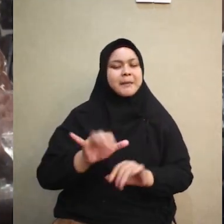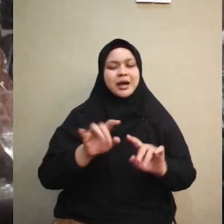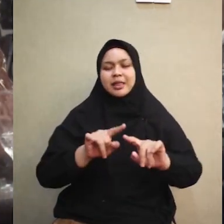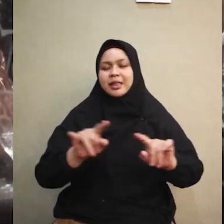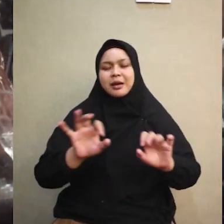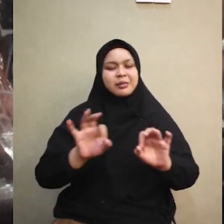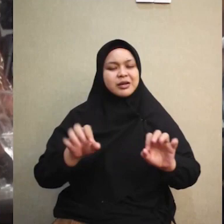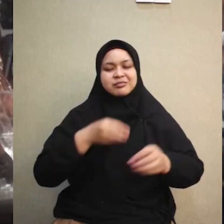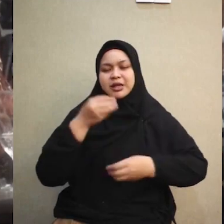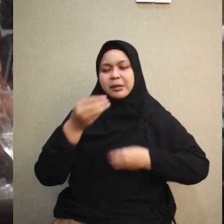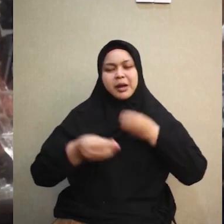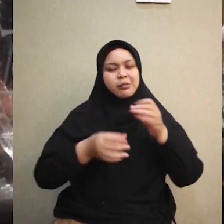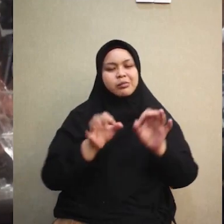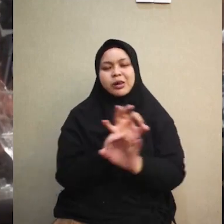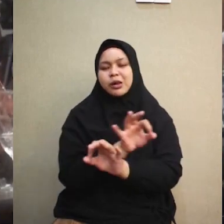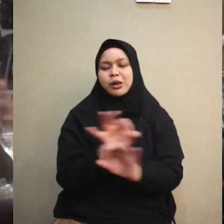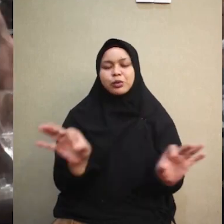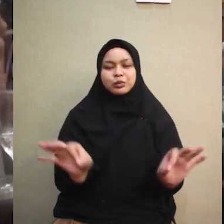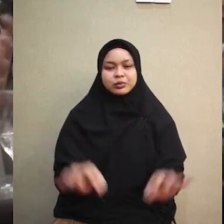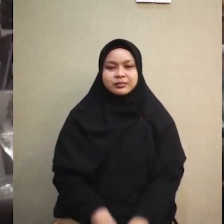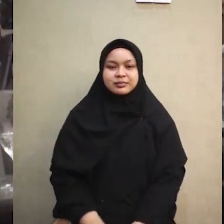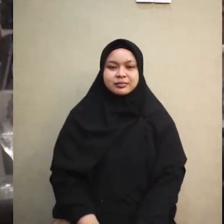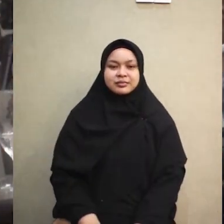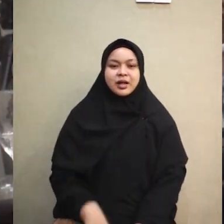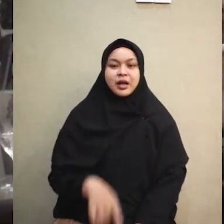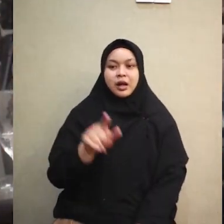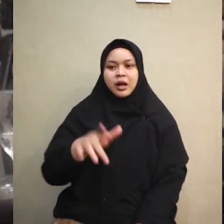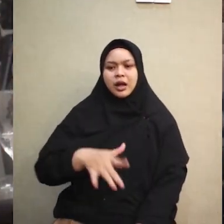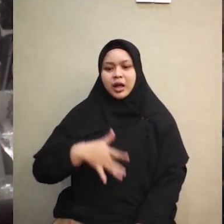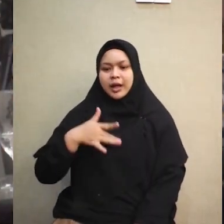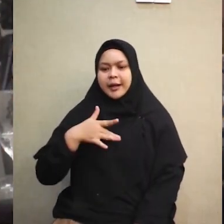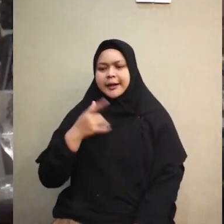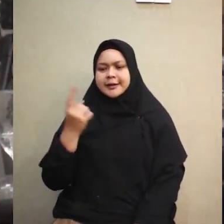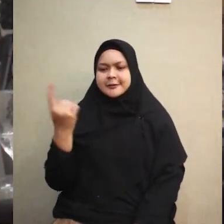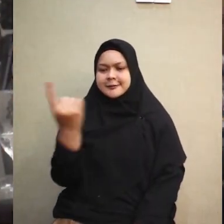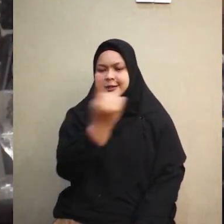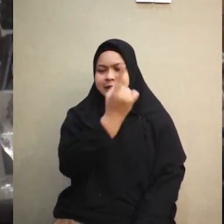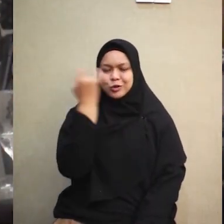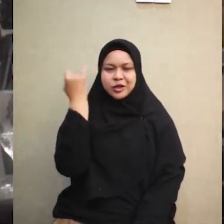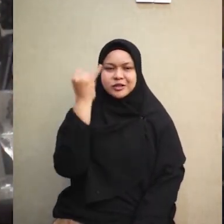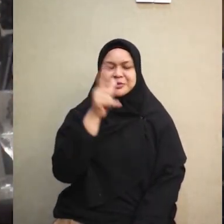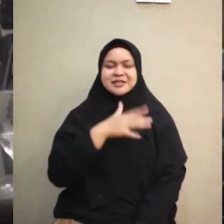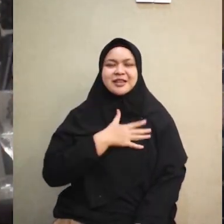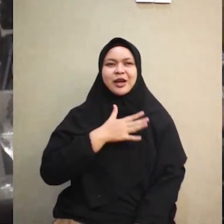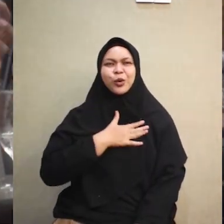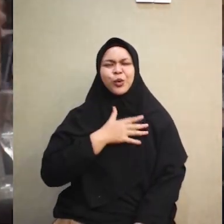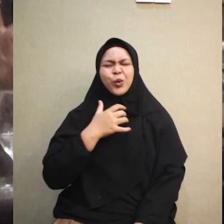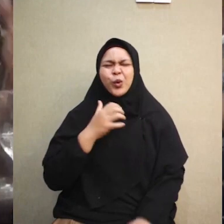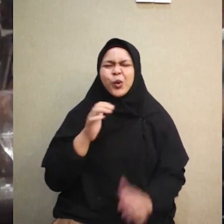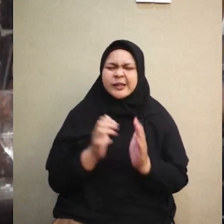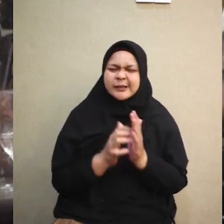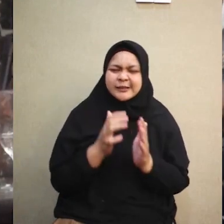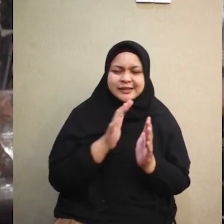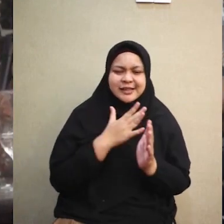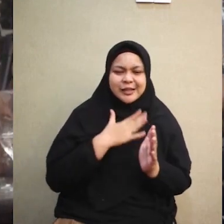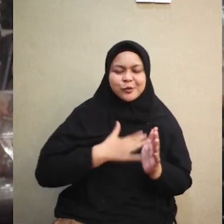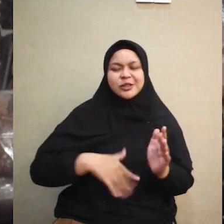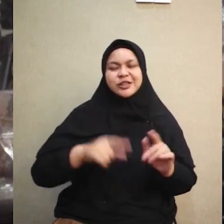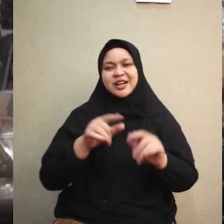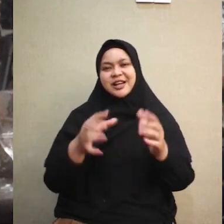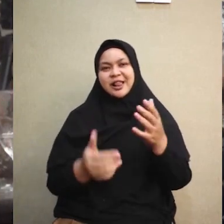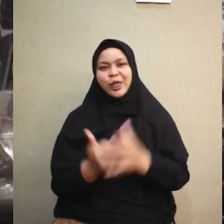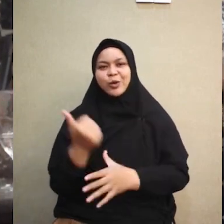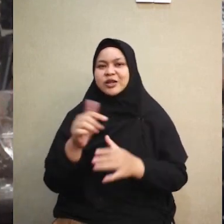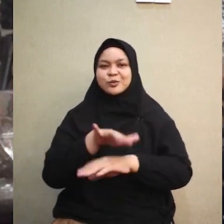ada yang tersampaikan gitu loh jadi rasa nasionalisme saya itu kayak Aduh ini kok nggak keluar semua gitu Kita